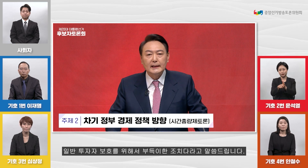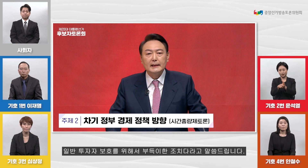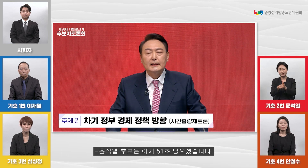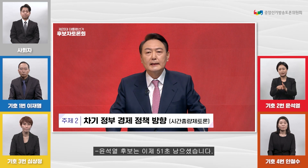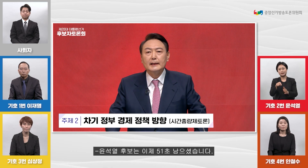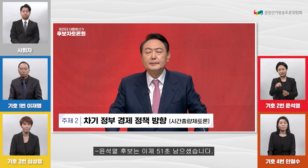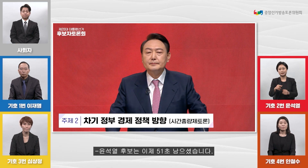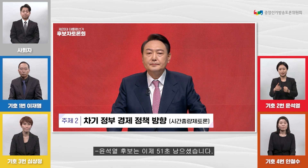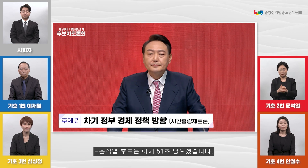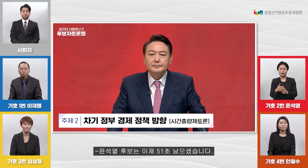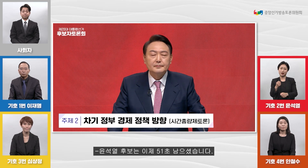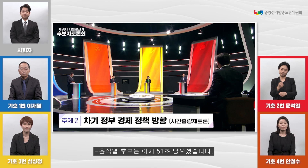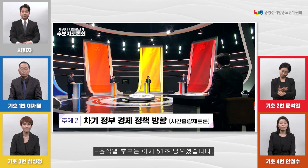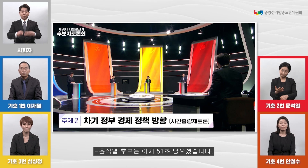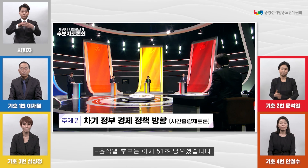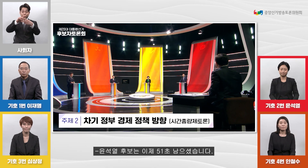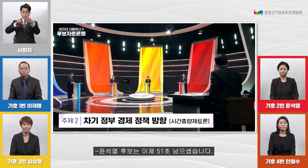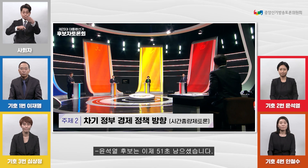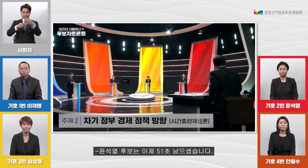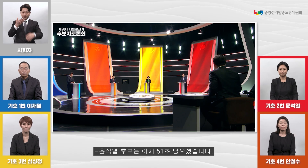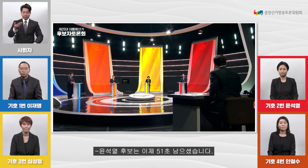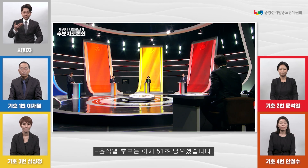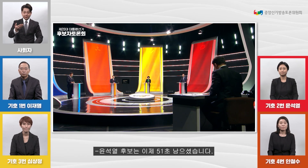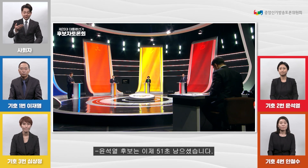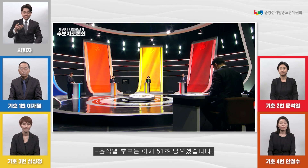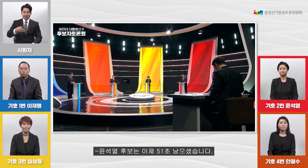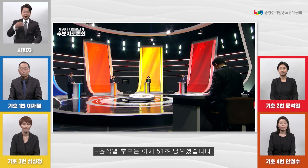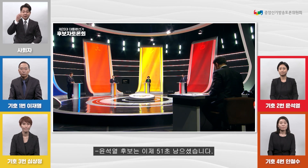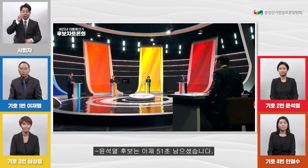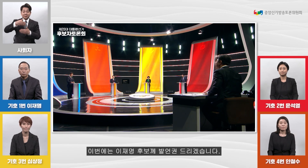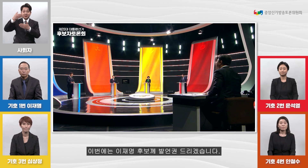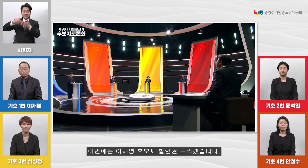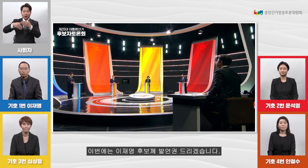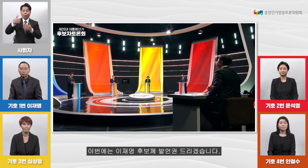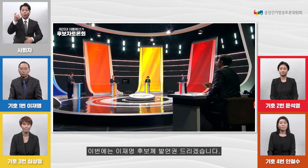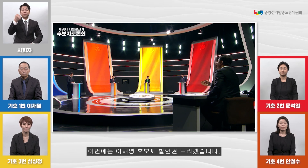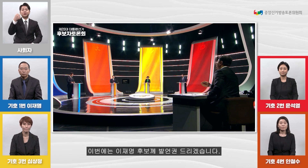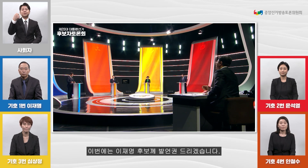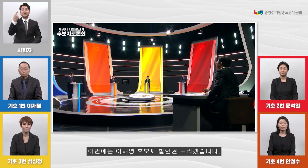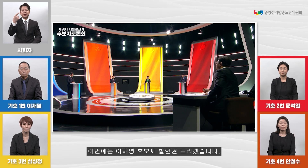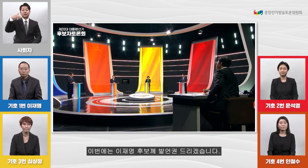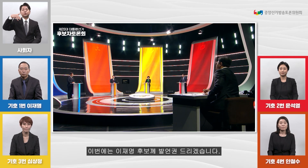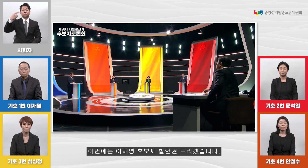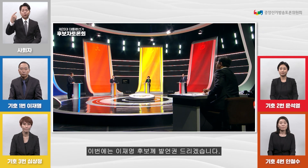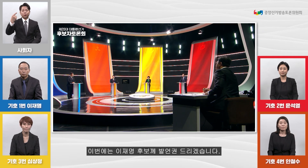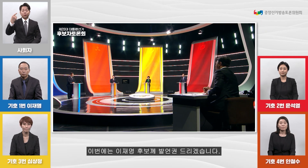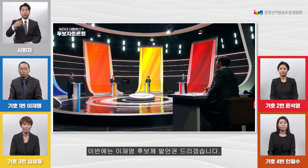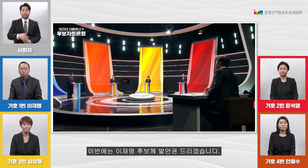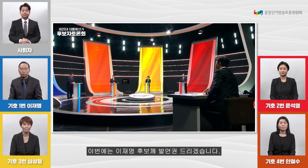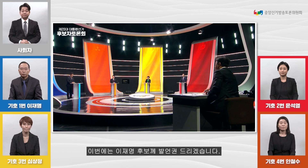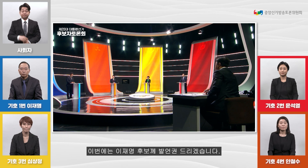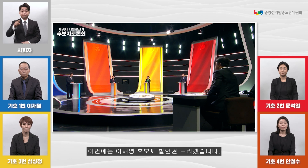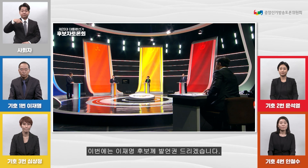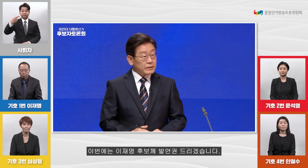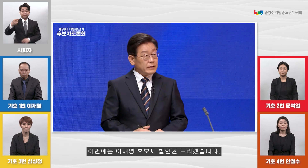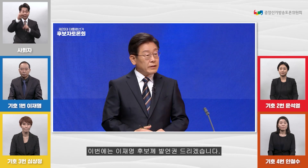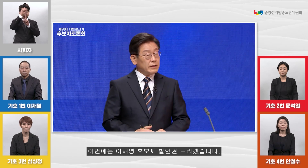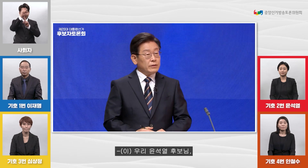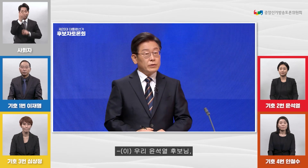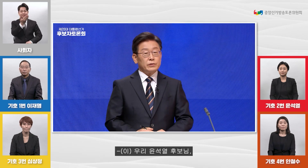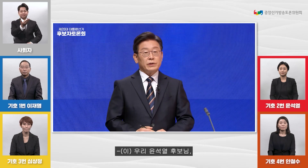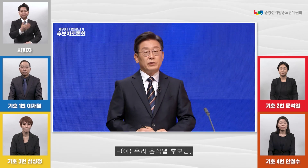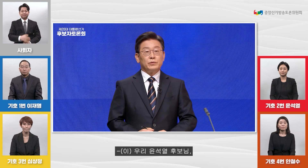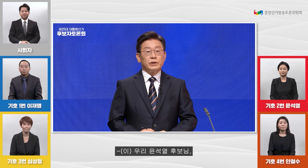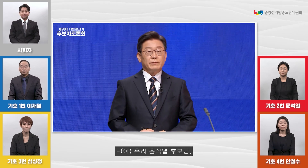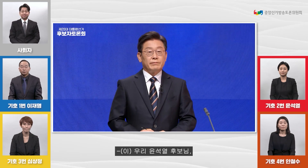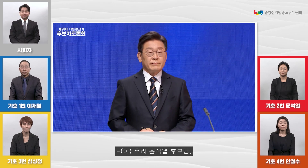드립니다. 네, 윤석열 후보는 이제 51초 남으셨습니다. 자, 이번에는 이재명 후보께 발언권 드리겠습니다. 네,